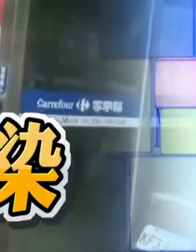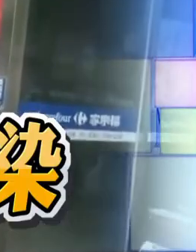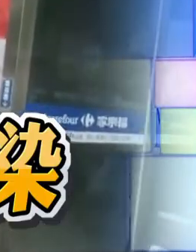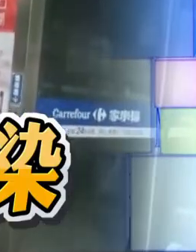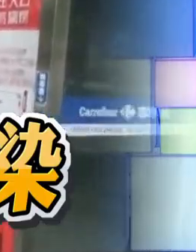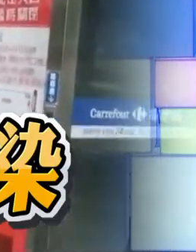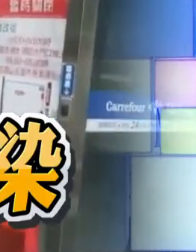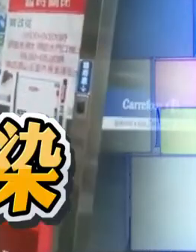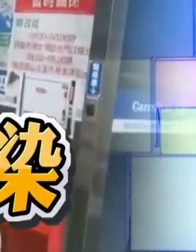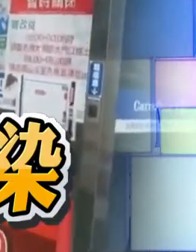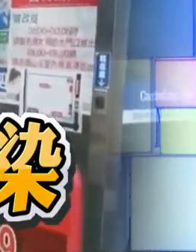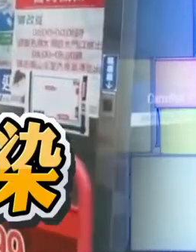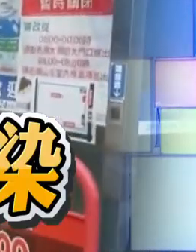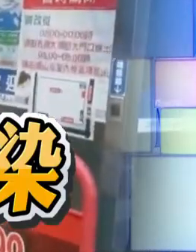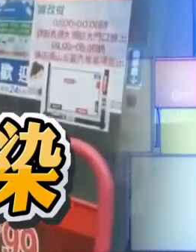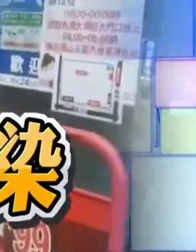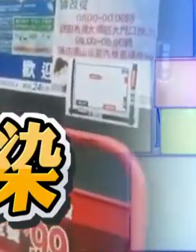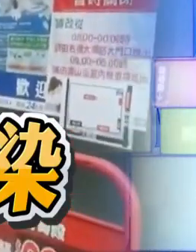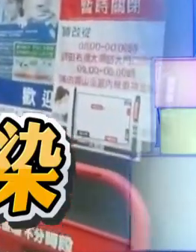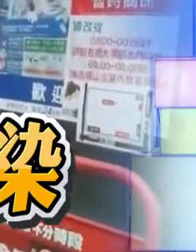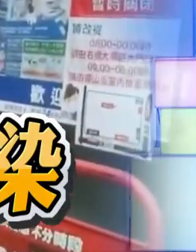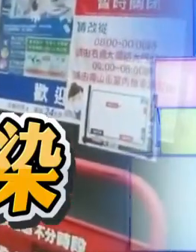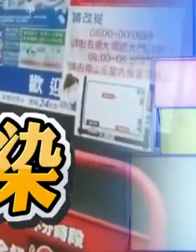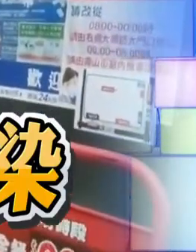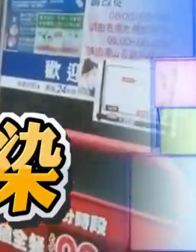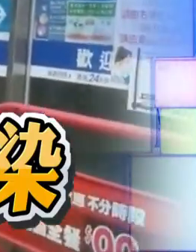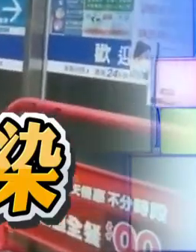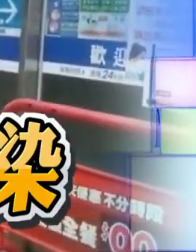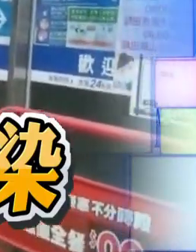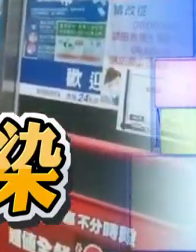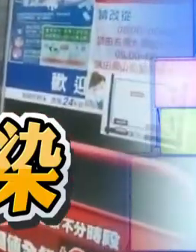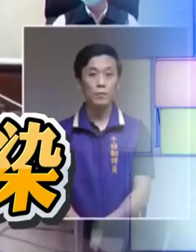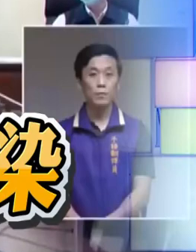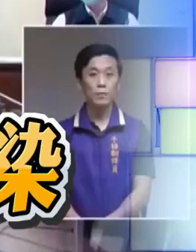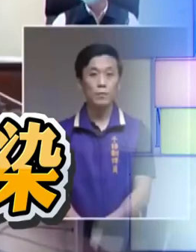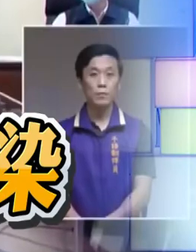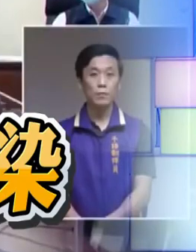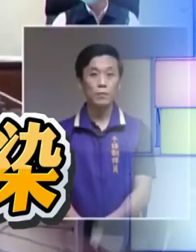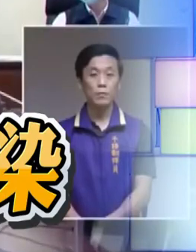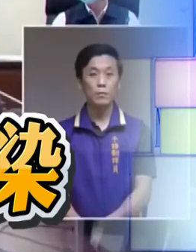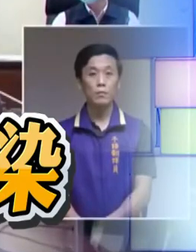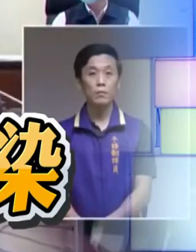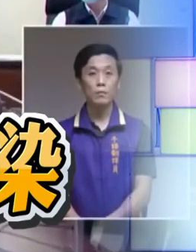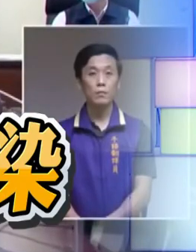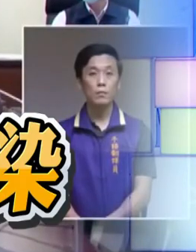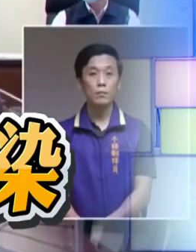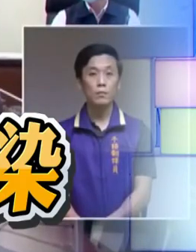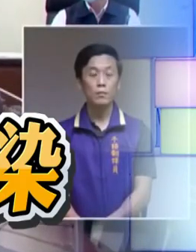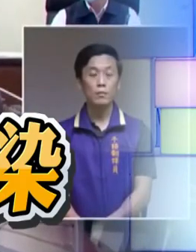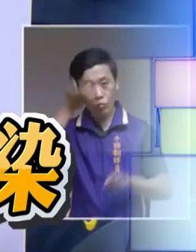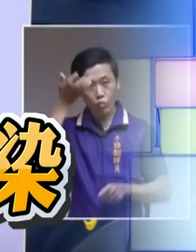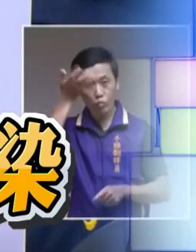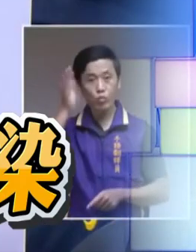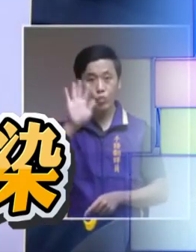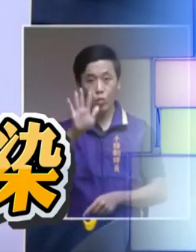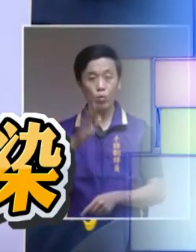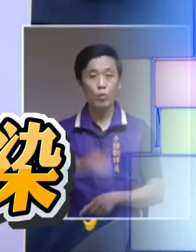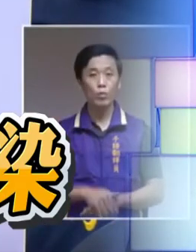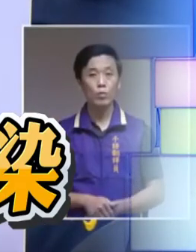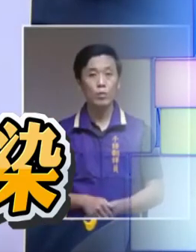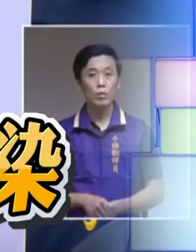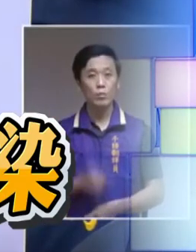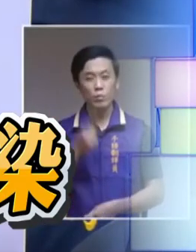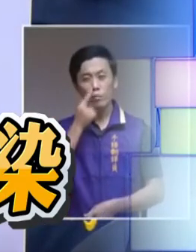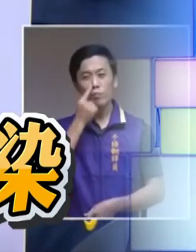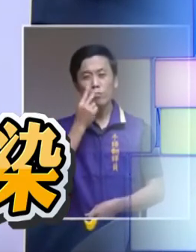高雄今天一口气新增了9起案例，其中7例是仁武的家庭群聚案。指标个案呢是在5月下旬到新北市的恩